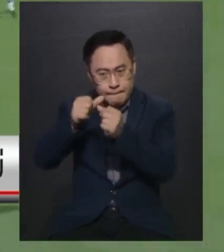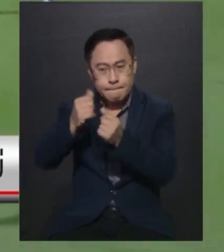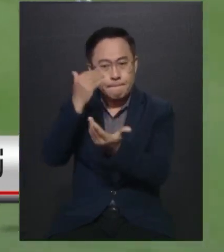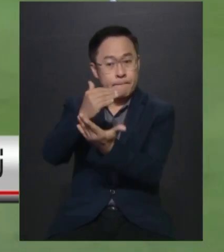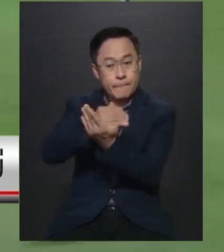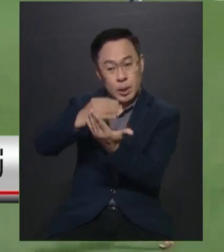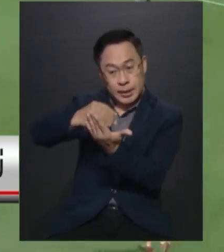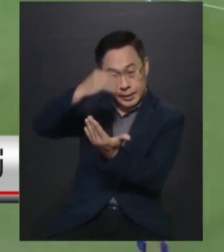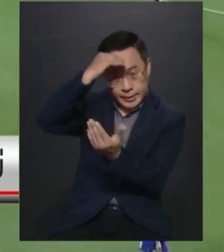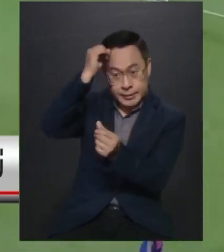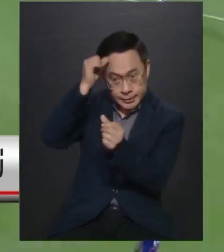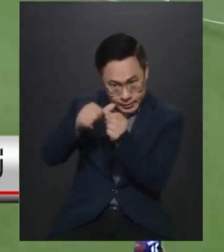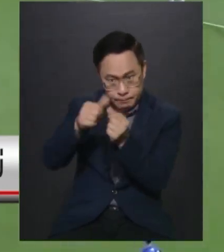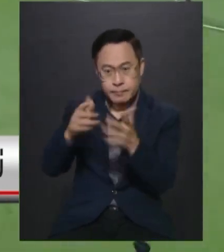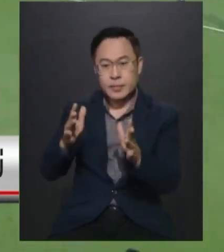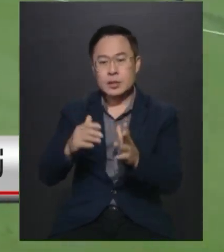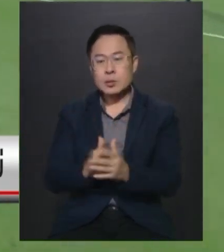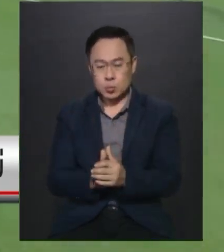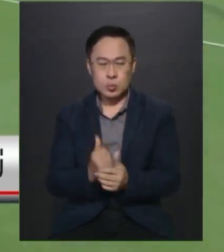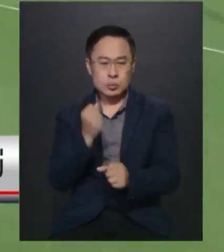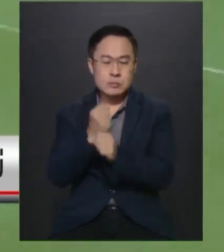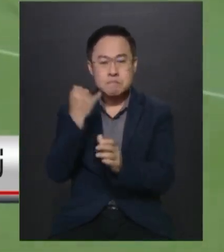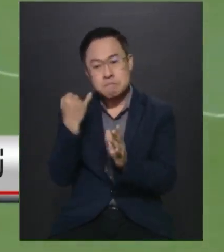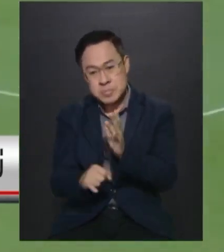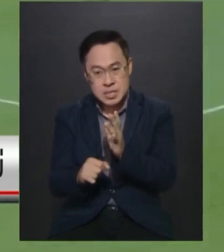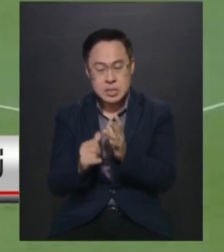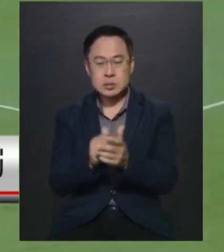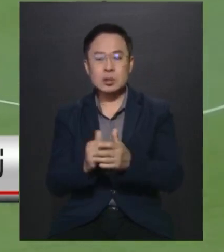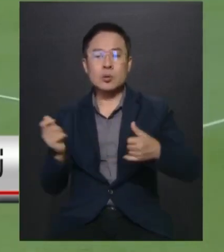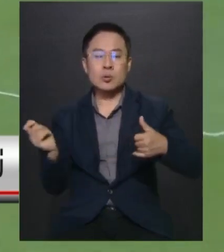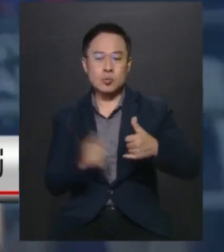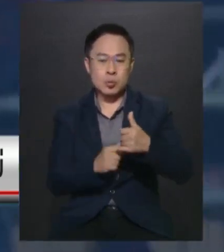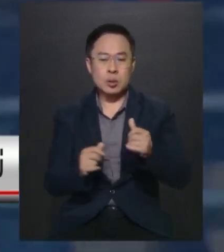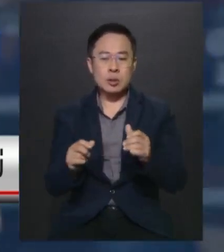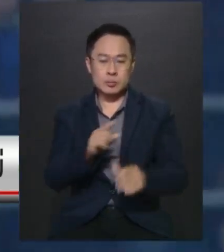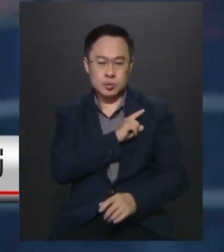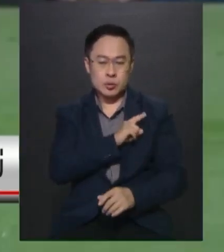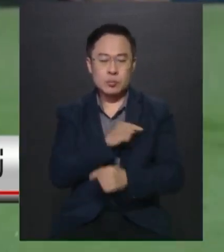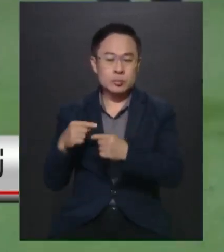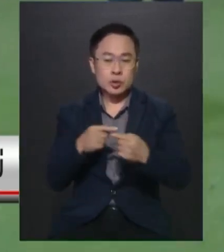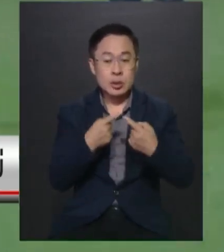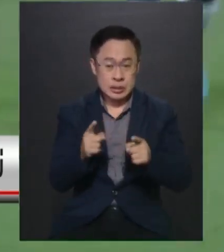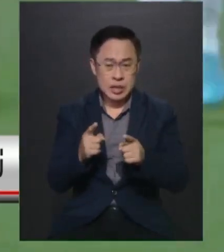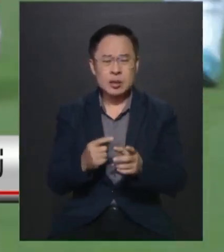ใหญ่นะคะแล้วก็อย่างที่บอกไปค่ะว่าอะไรที่ทำไว้มันก็จะมีผลในภายหลังแบบนี้เสมอแต่ว่าอย่างไรก็ตามก็ขอ